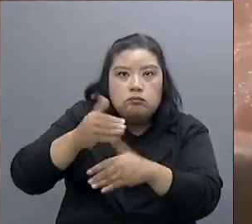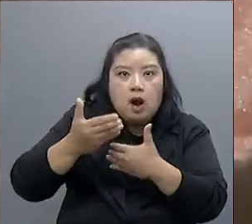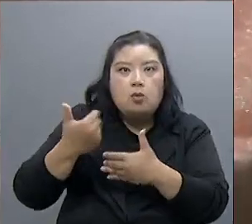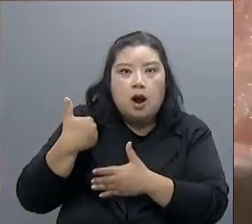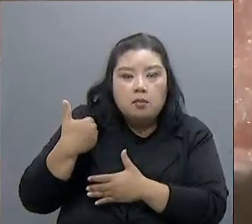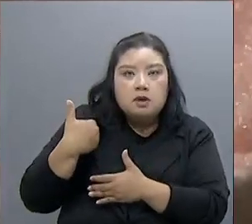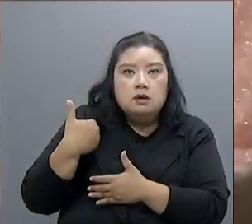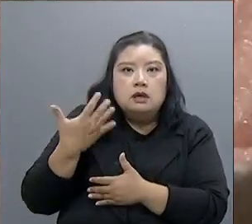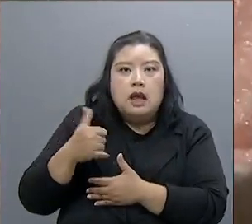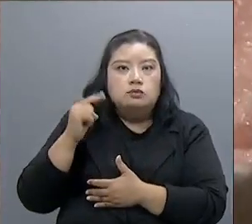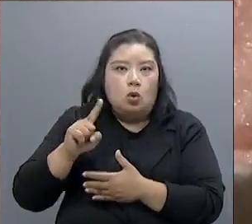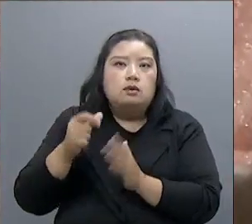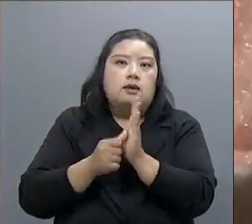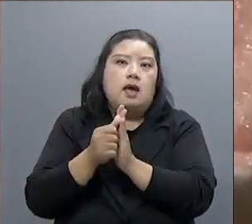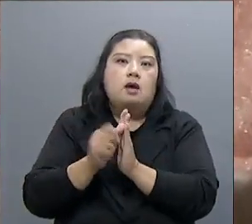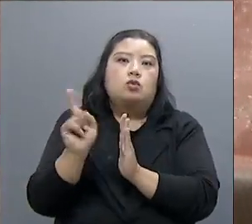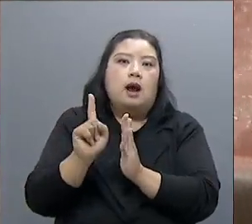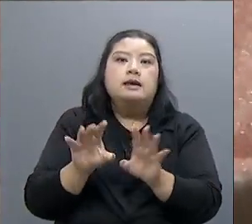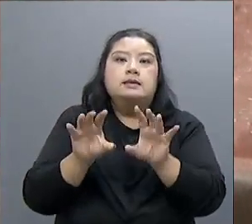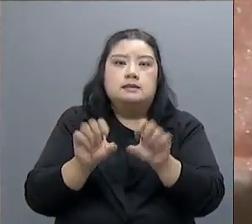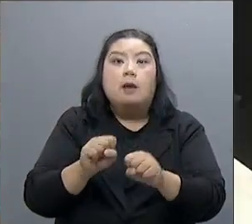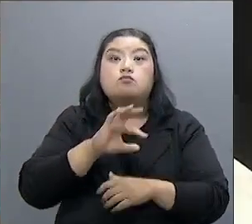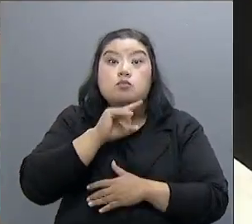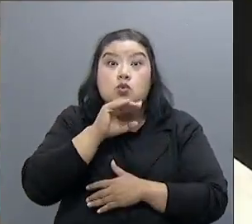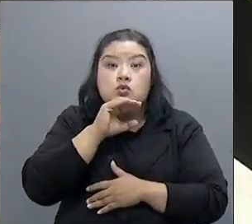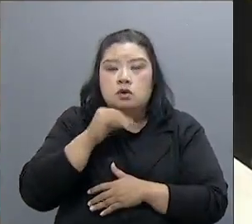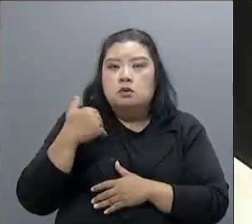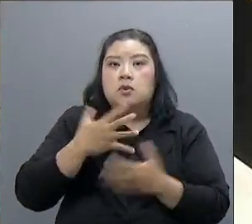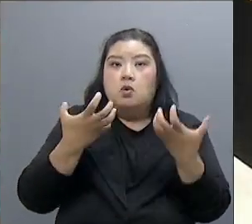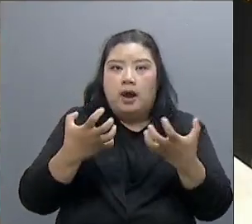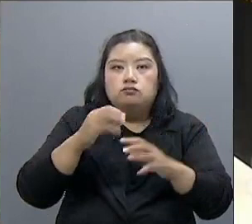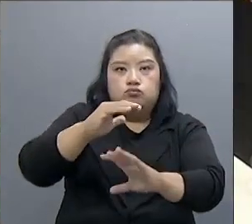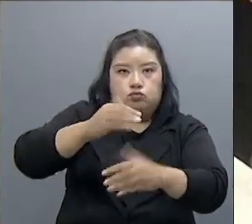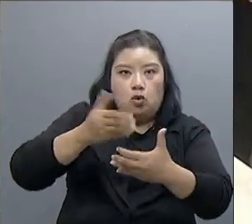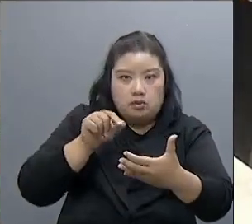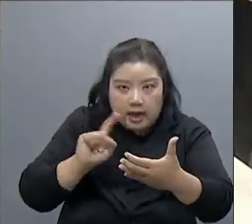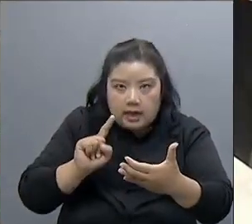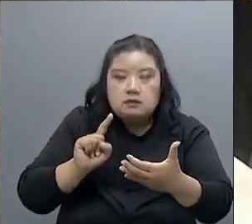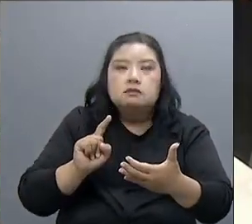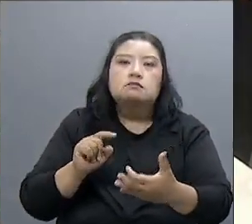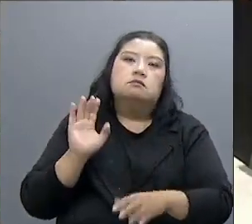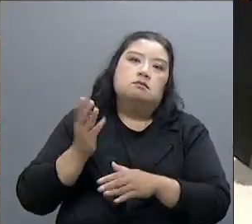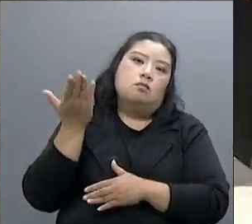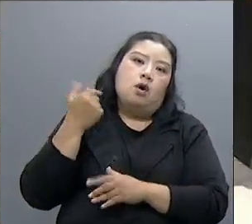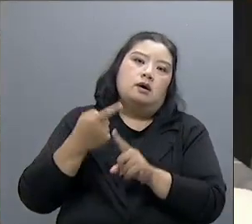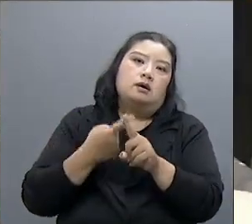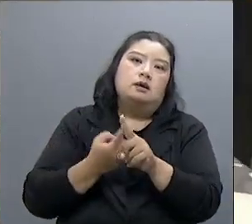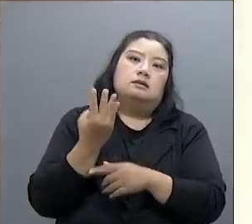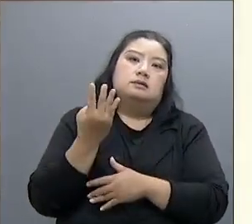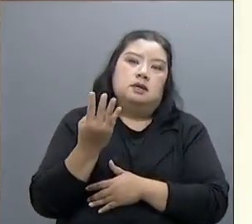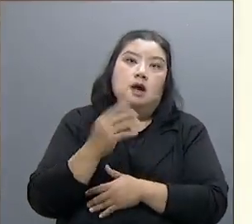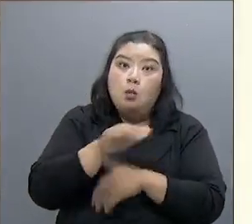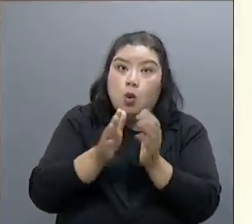และต้องเร่งแก้ไขนะครับก็คือการจับกลุ่มซากหมูเถื่อนล็อตใหญ่ที่สุดที่ท่าเรือแหลมฉบังเมื่อช่วงเดือนเมษายนที่ผ่านมาครับจำนว